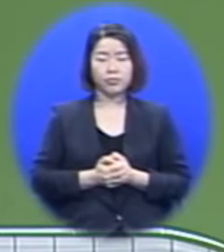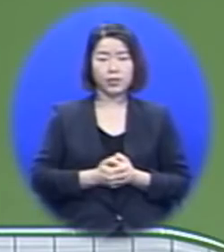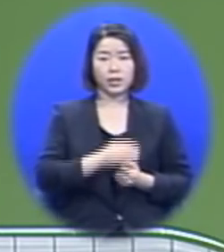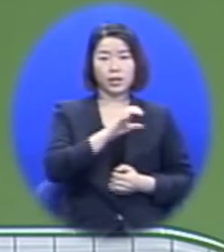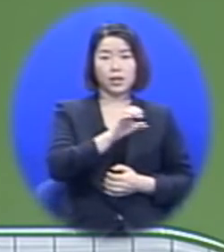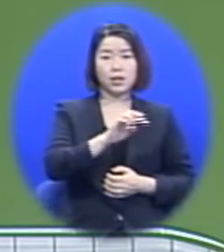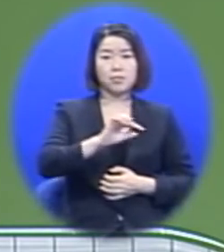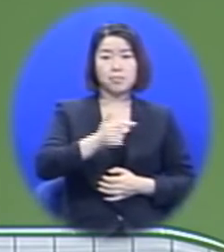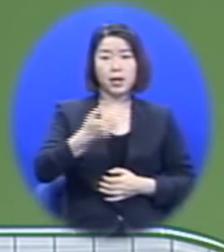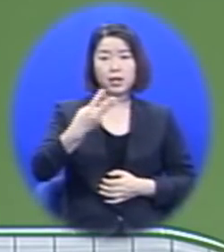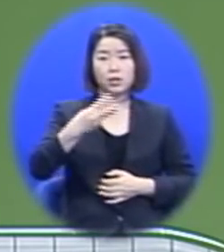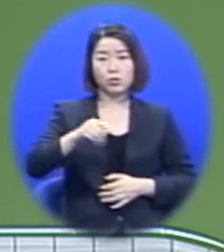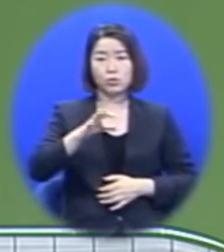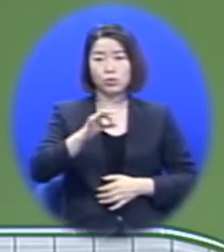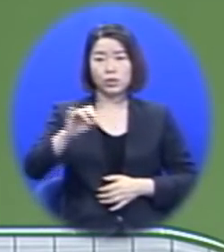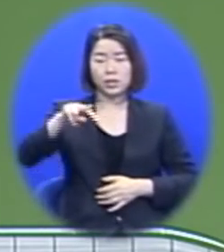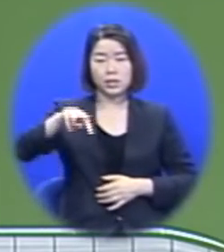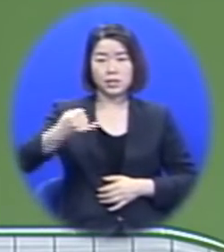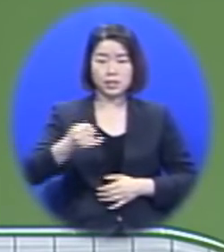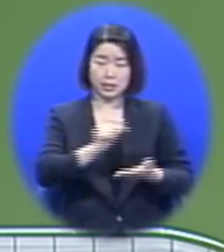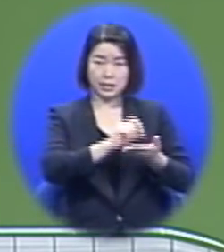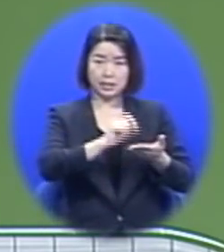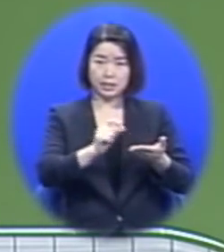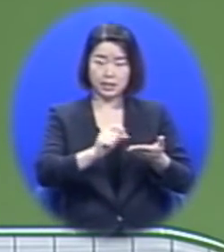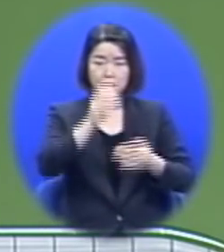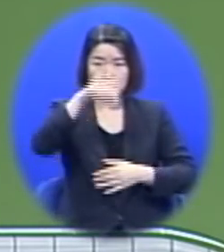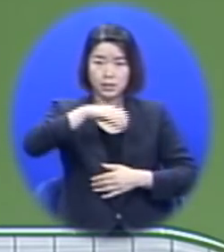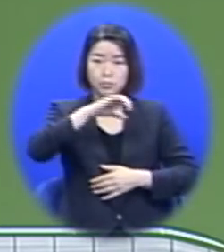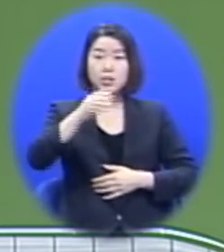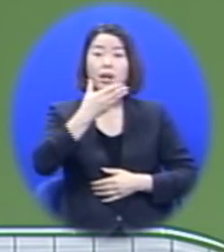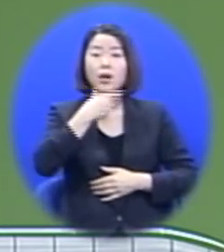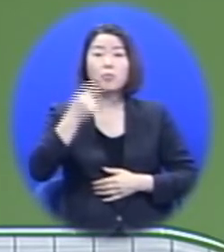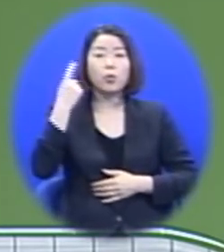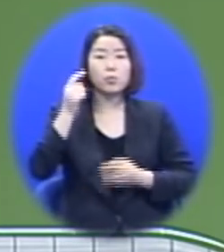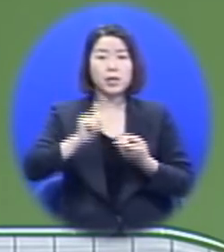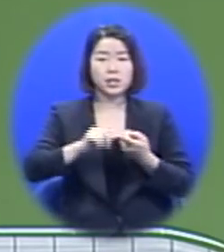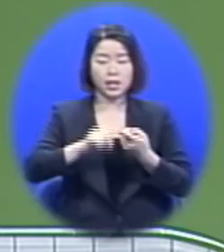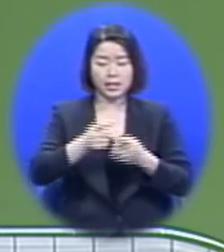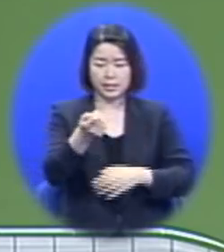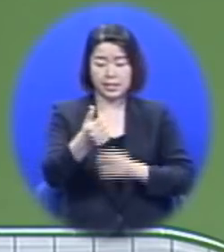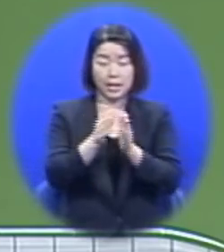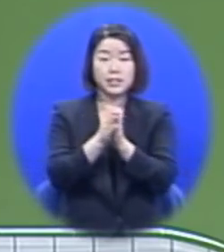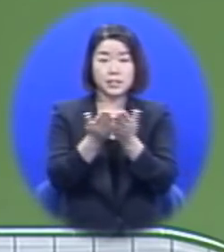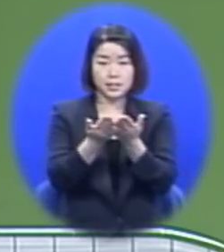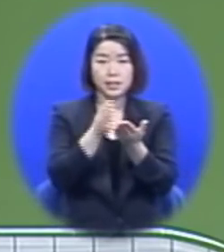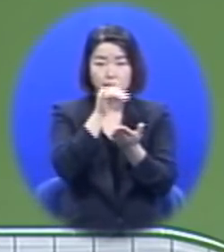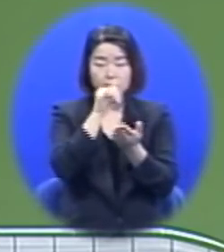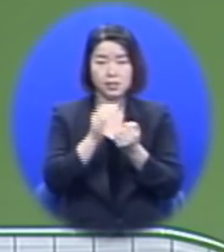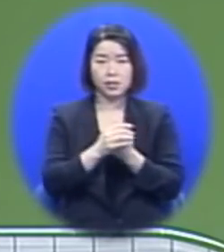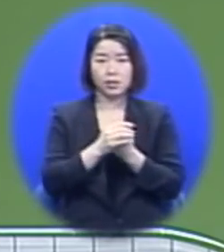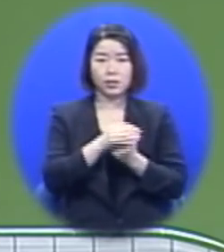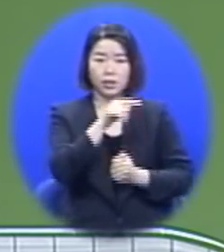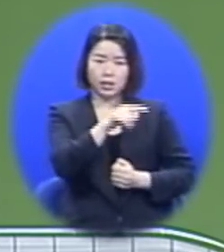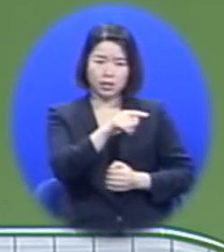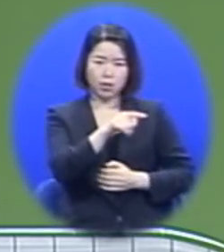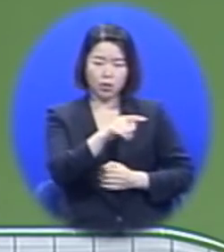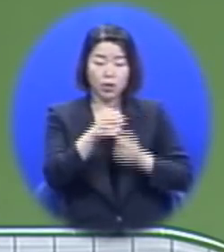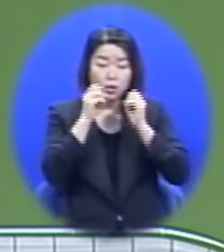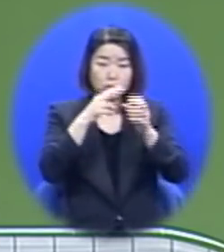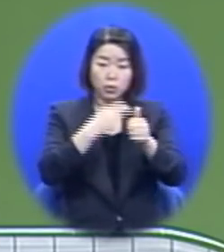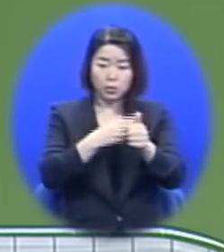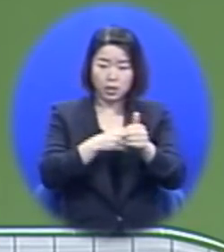펜 루이스가 쓴 십자가 복음에 대한 소책자입니다. 이 노먼 그룹 선교사님이 그